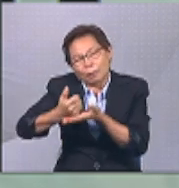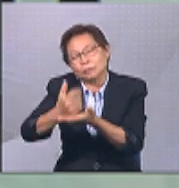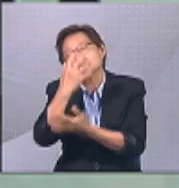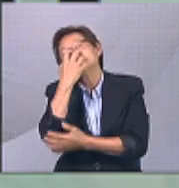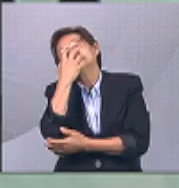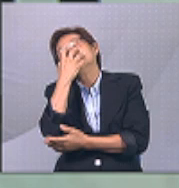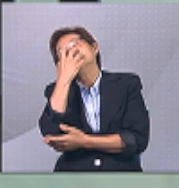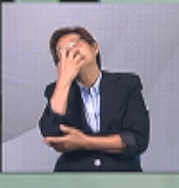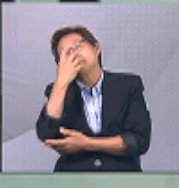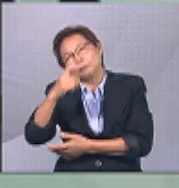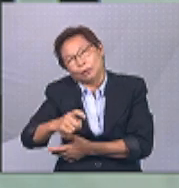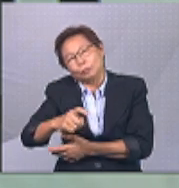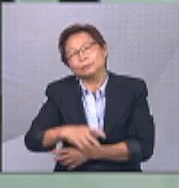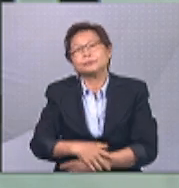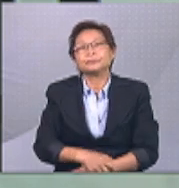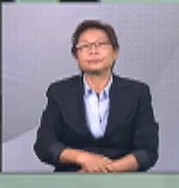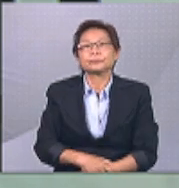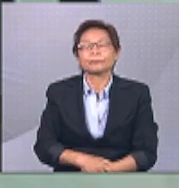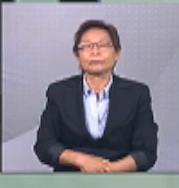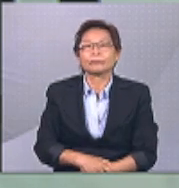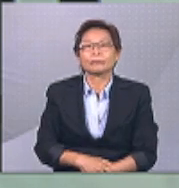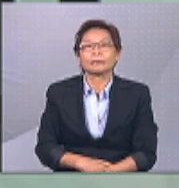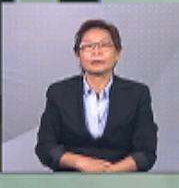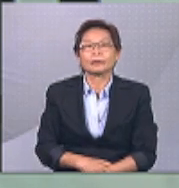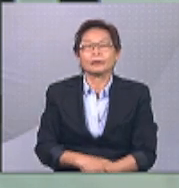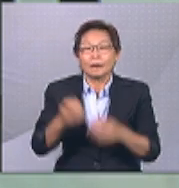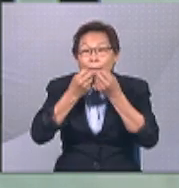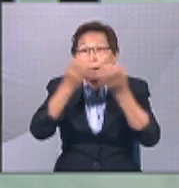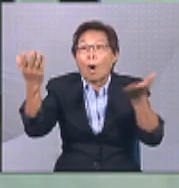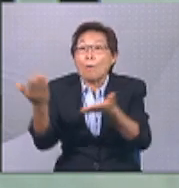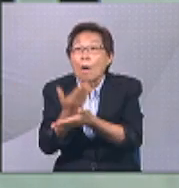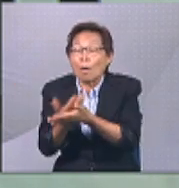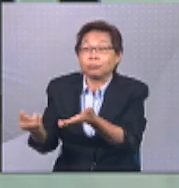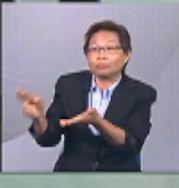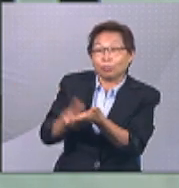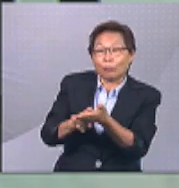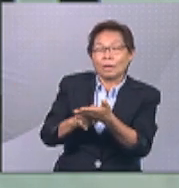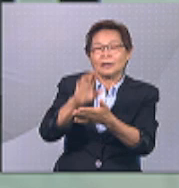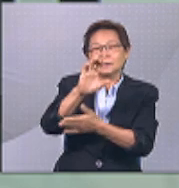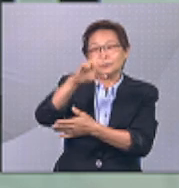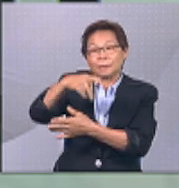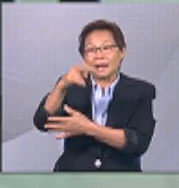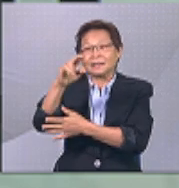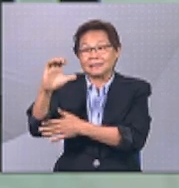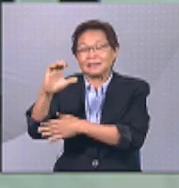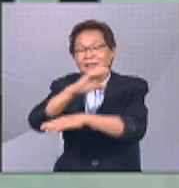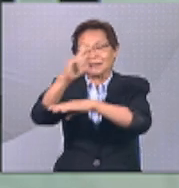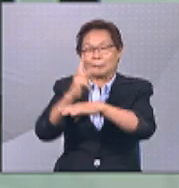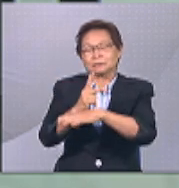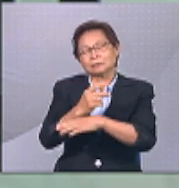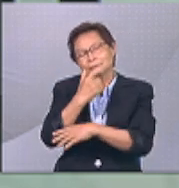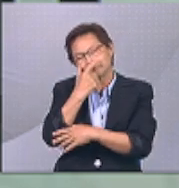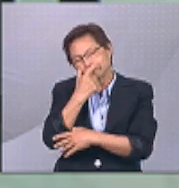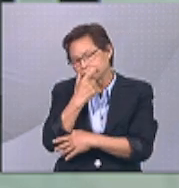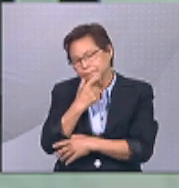bantuan pernafasan. Daripada maklumat terkini yang dilaporkan ke CPRC Kebangsaan, duka cita